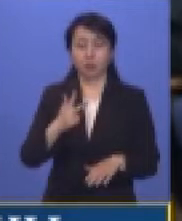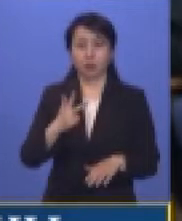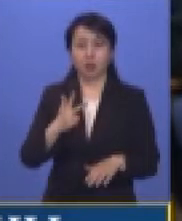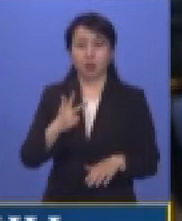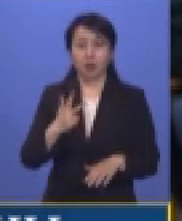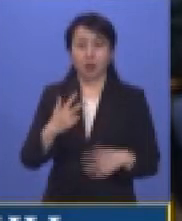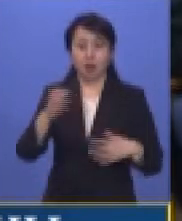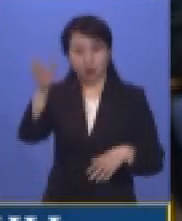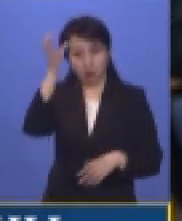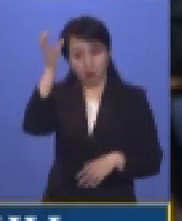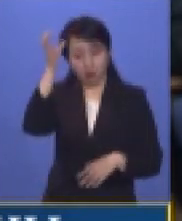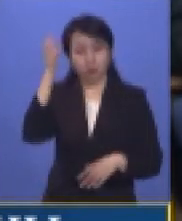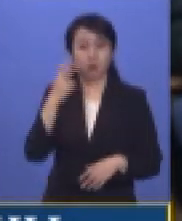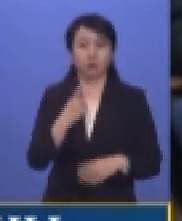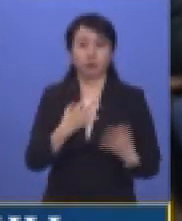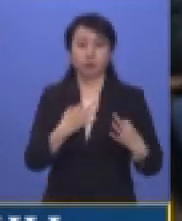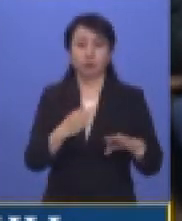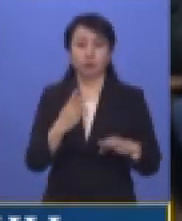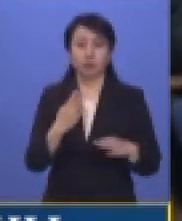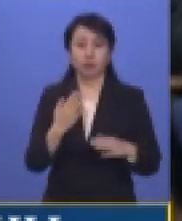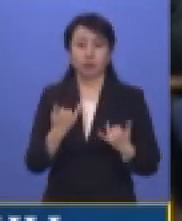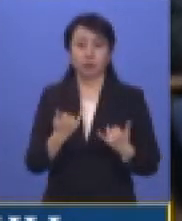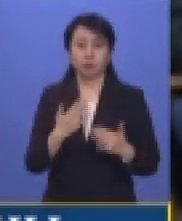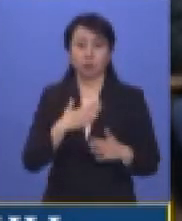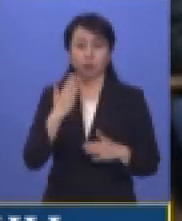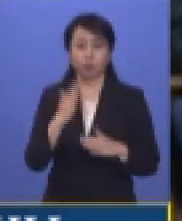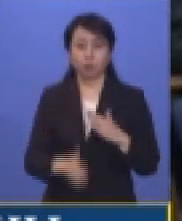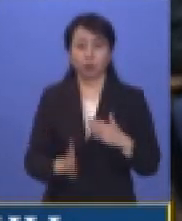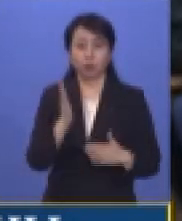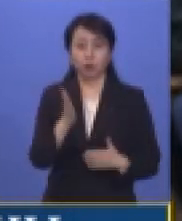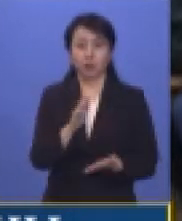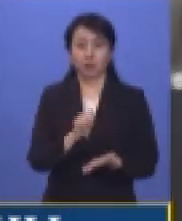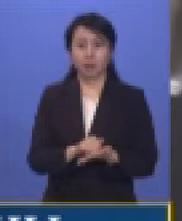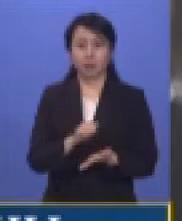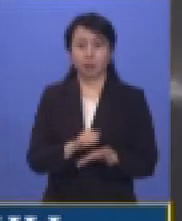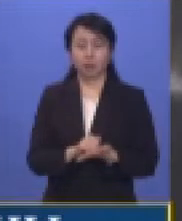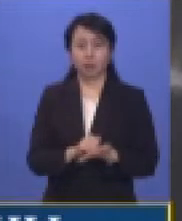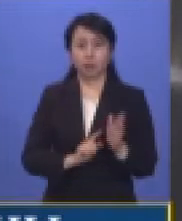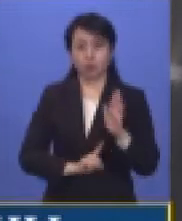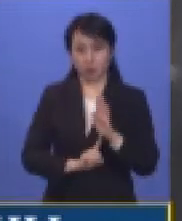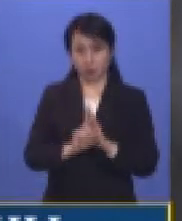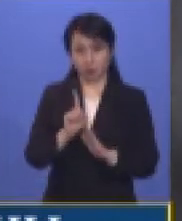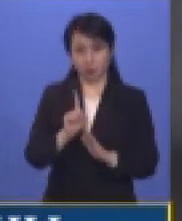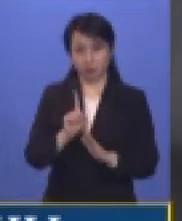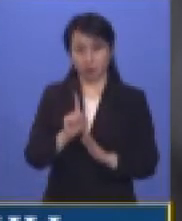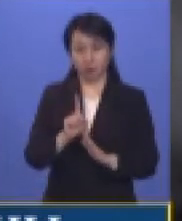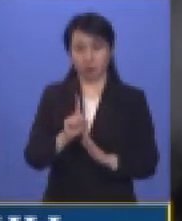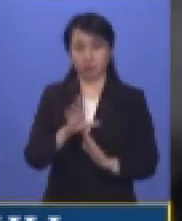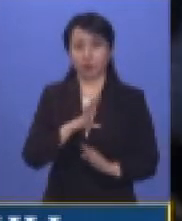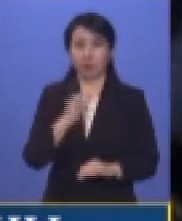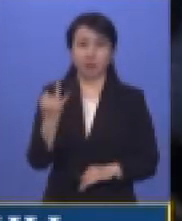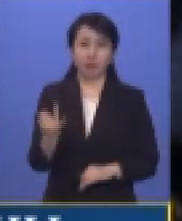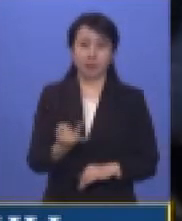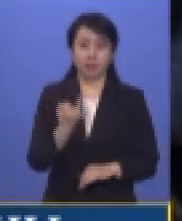и вот одно здесь вот окончилось, сегодня у меня будет, буду получать диплом. Поначалу, как бы, было